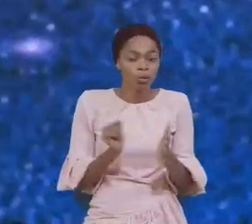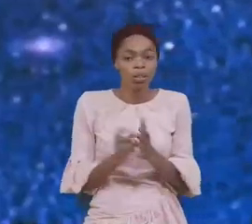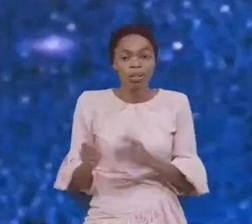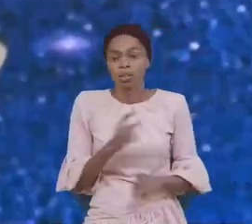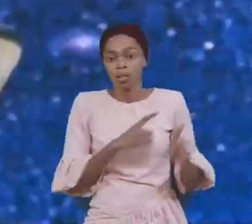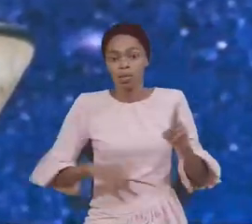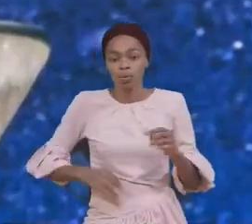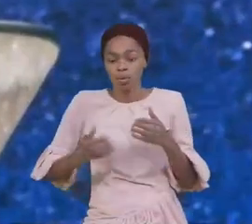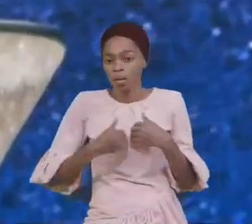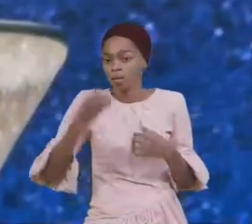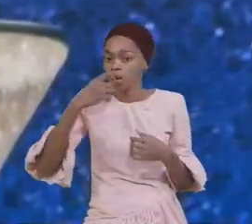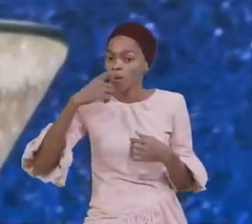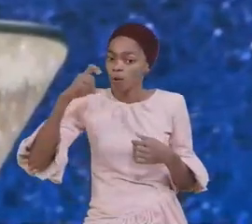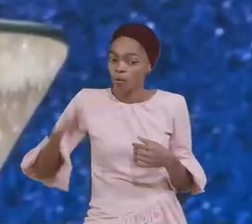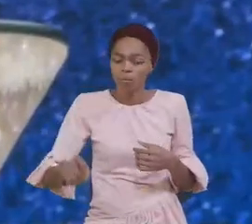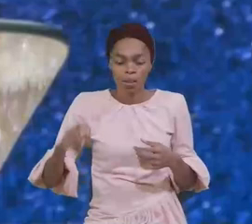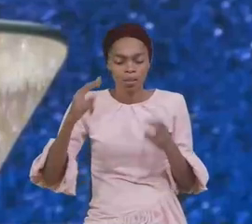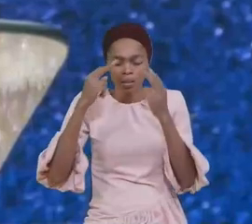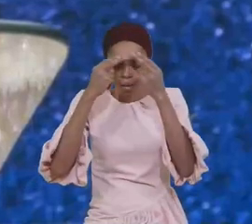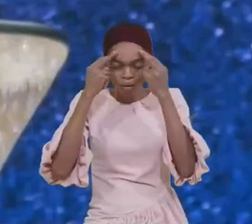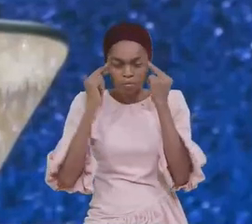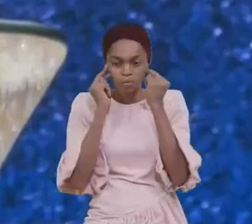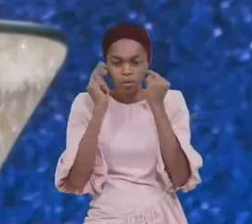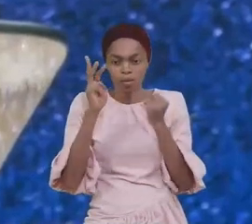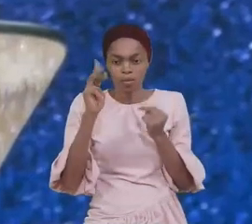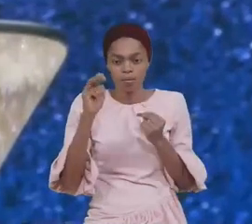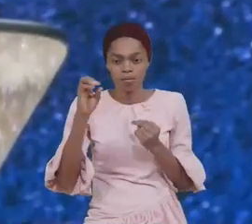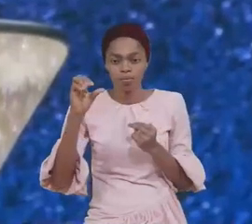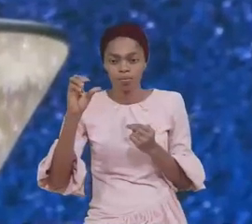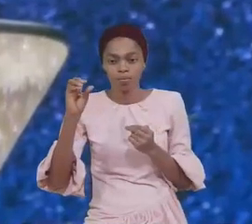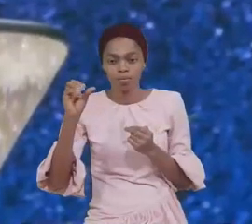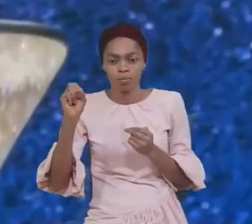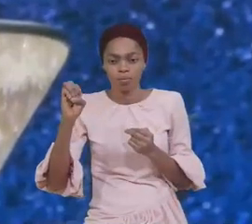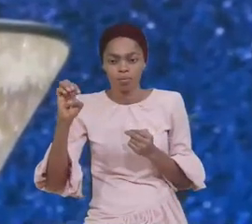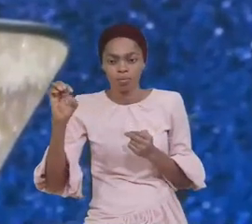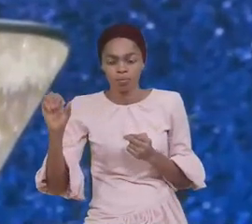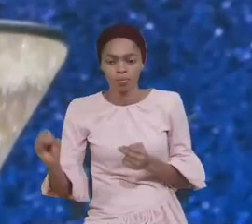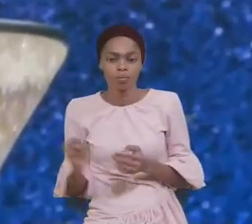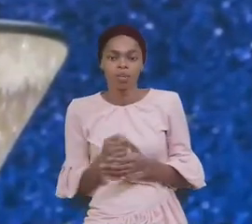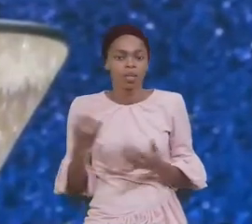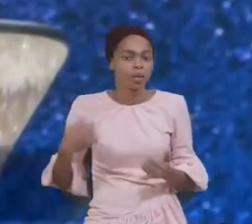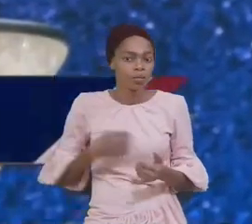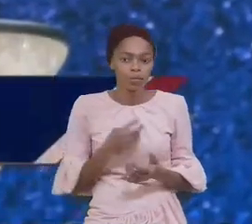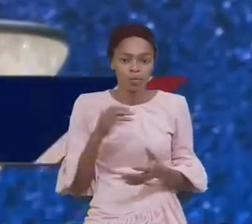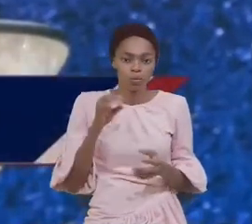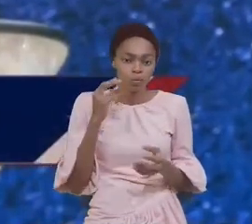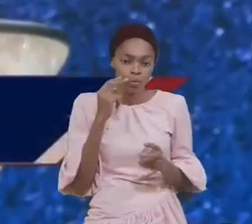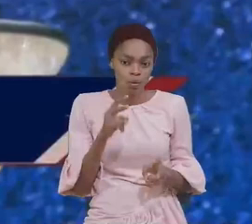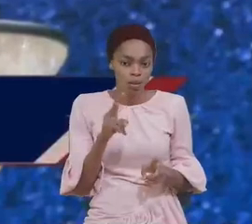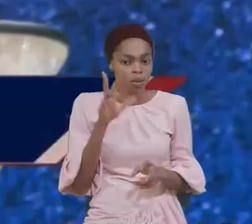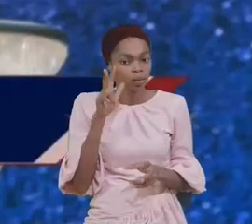l'Éternel avait ordonné à Moïse. Nous allons voir trois sections ici. Numéro 1, nous allons